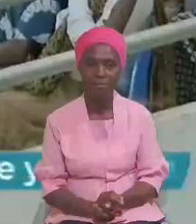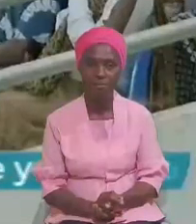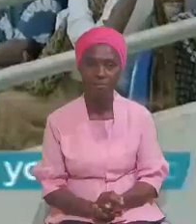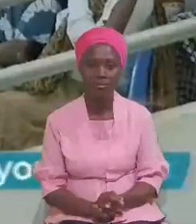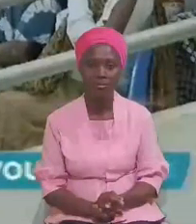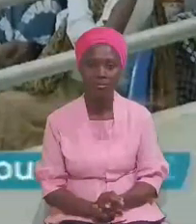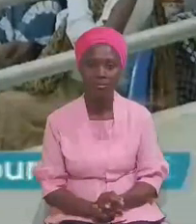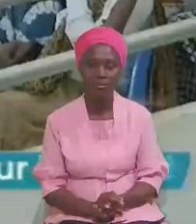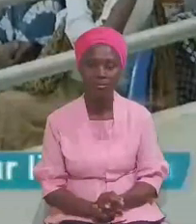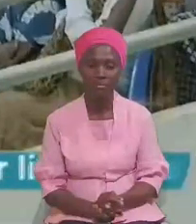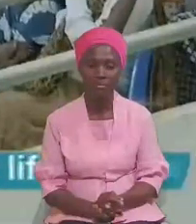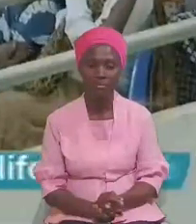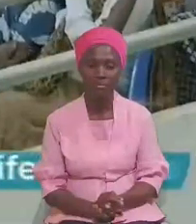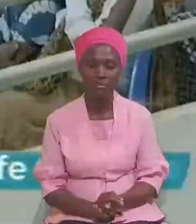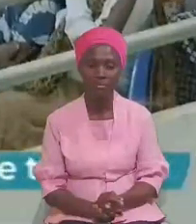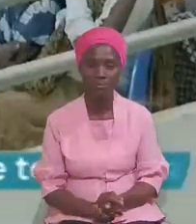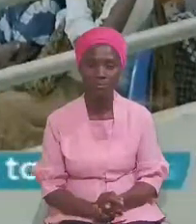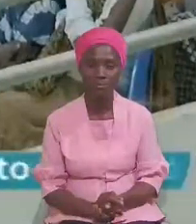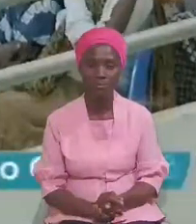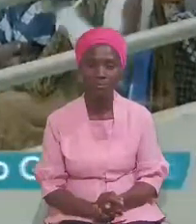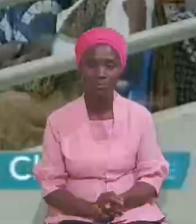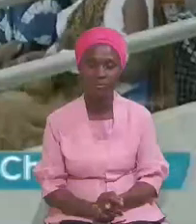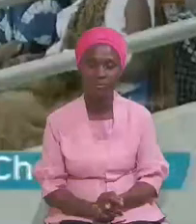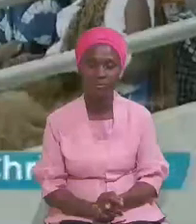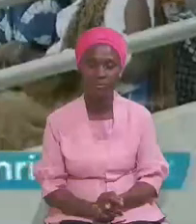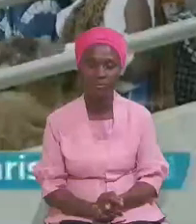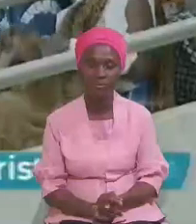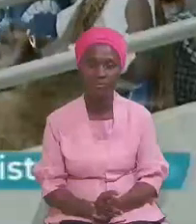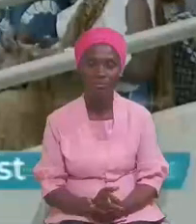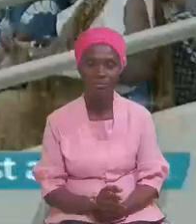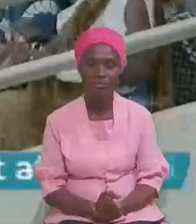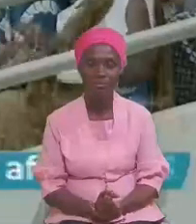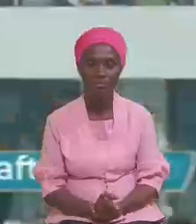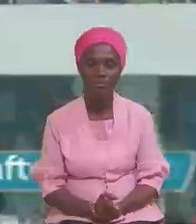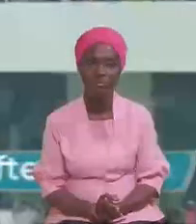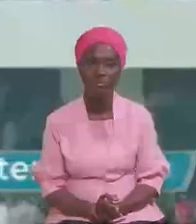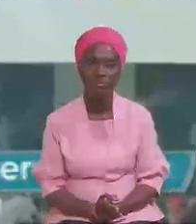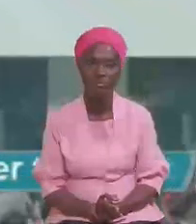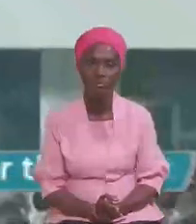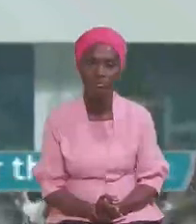Thank you. I can see over there. Thank you very much.